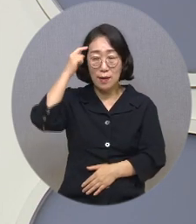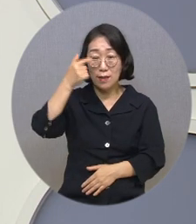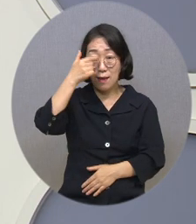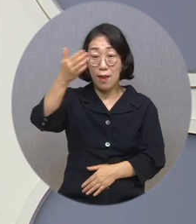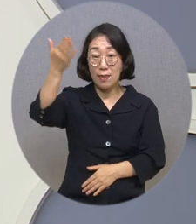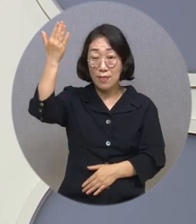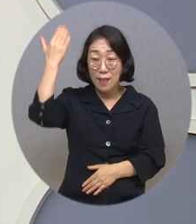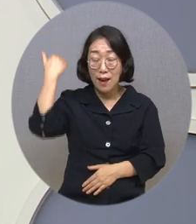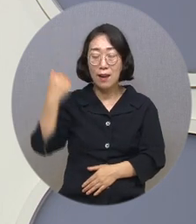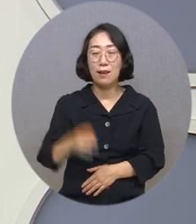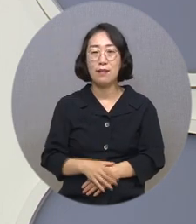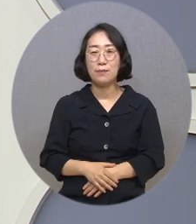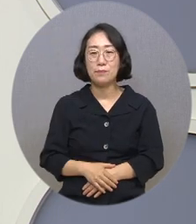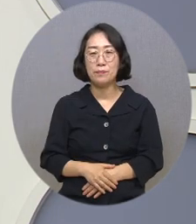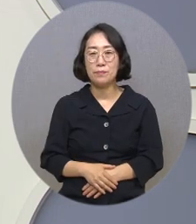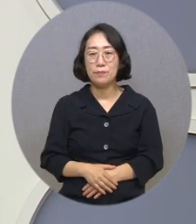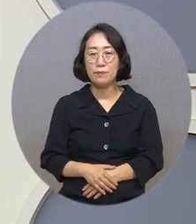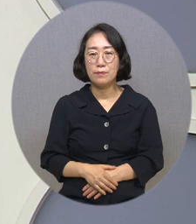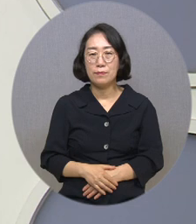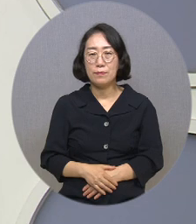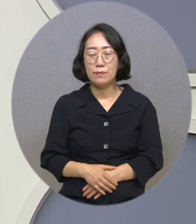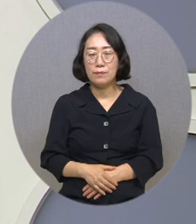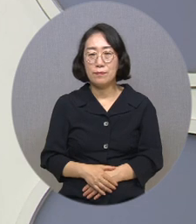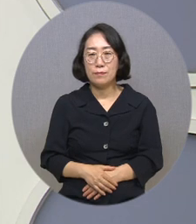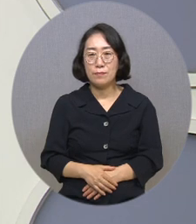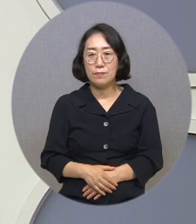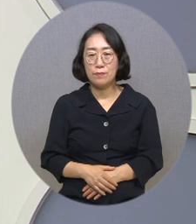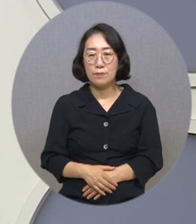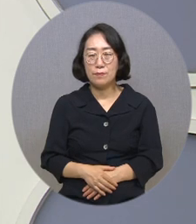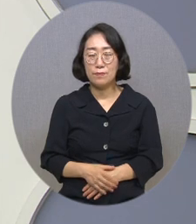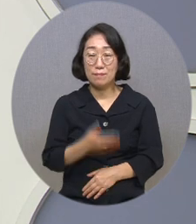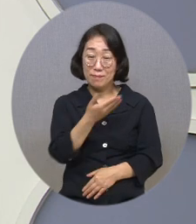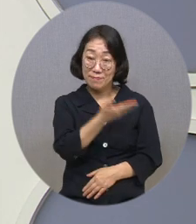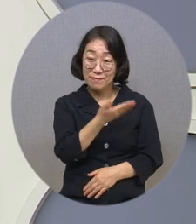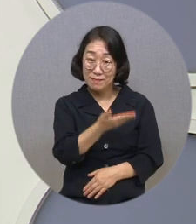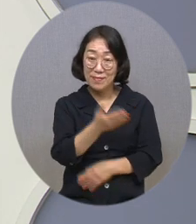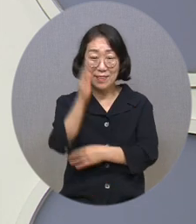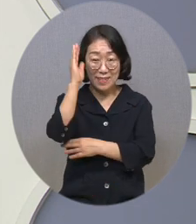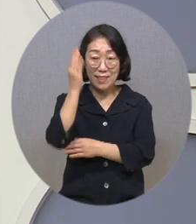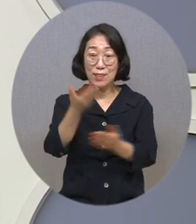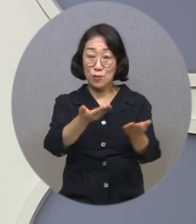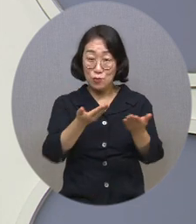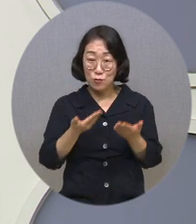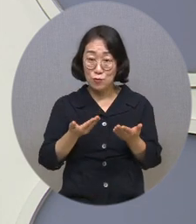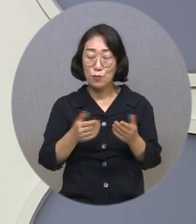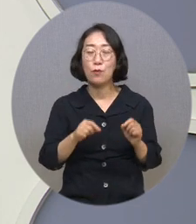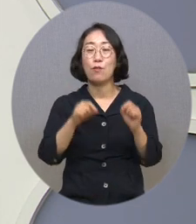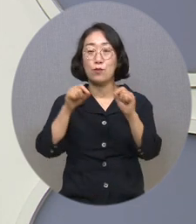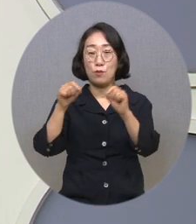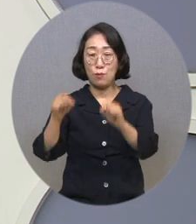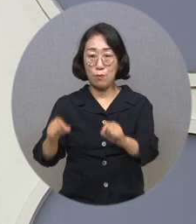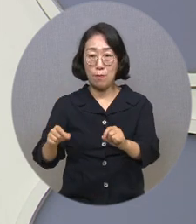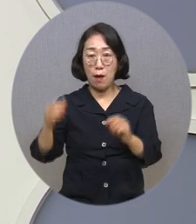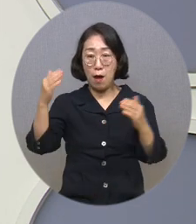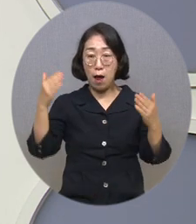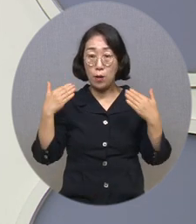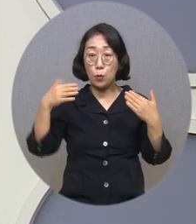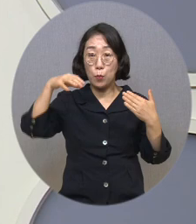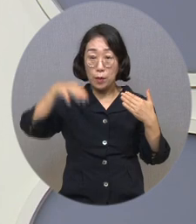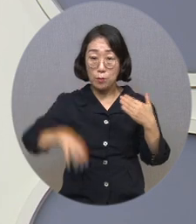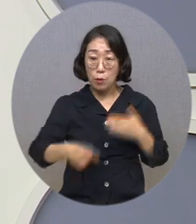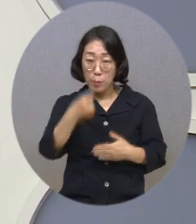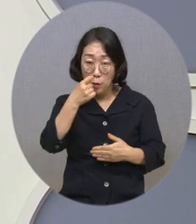옛날에는 과거에는 아까 우리 정교수 선생님께서 말씀하셨지만 그 학교에서 배운